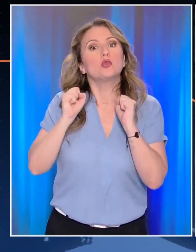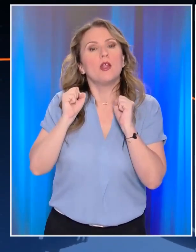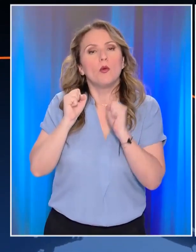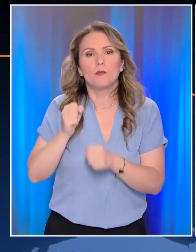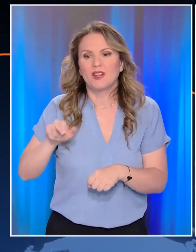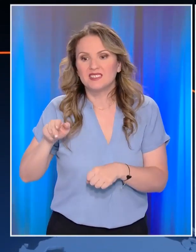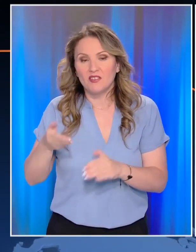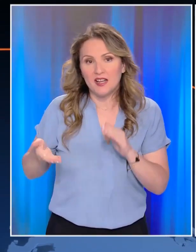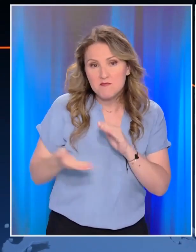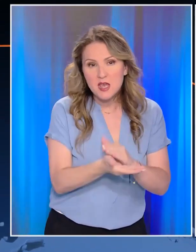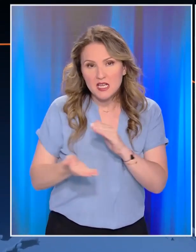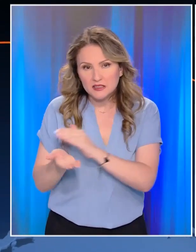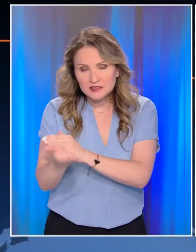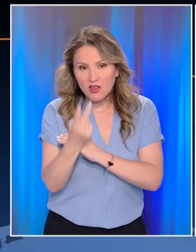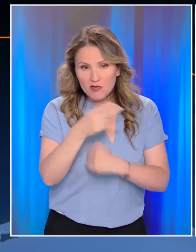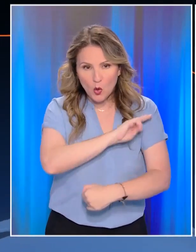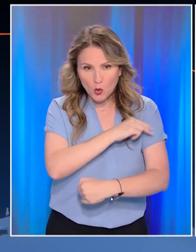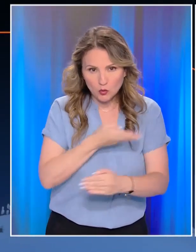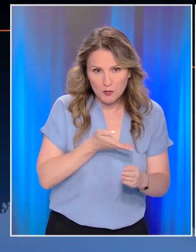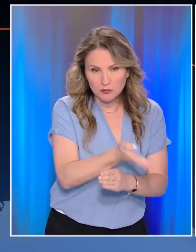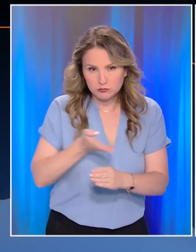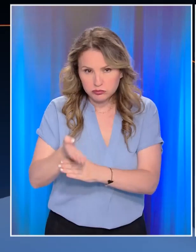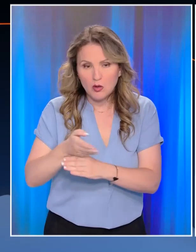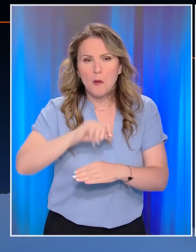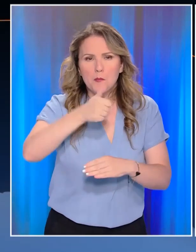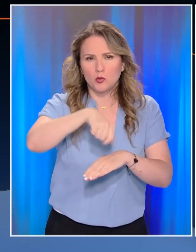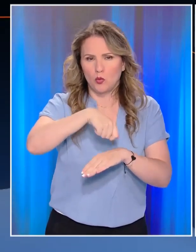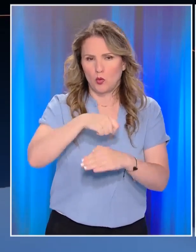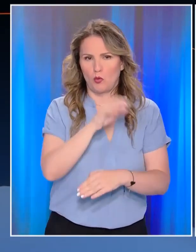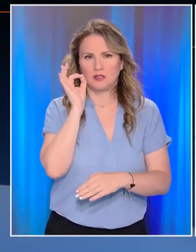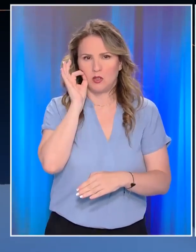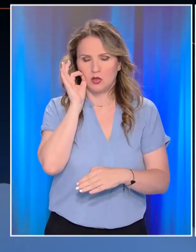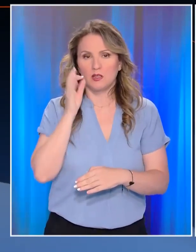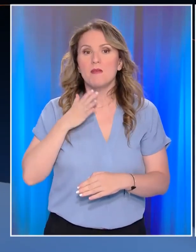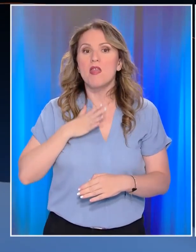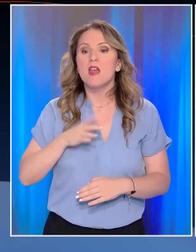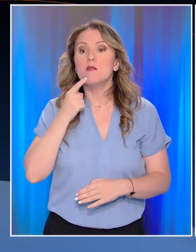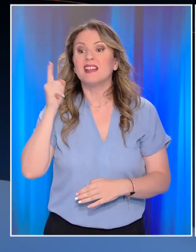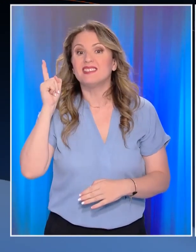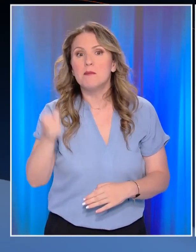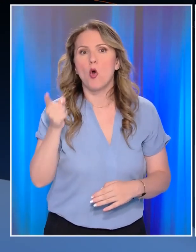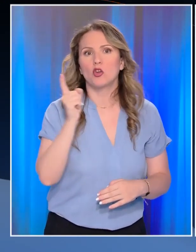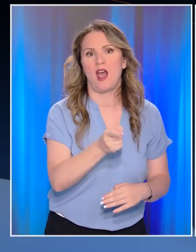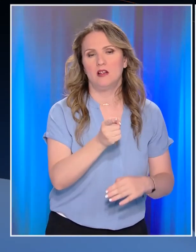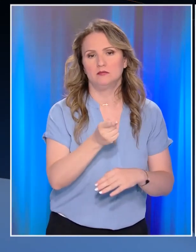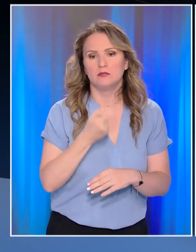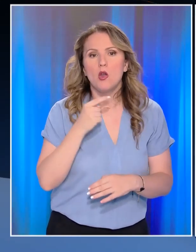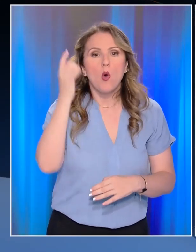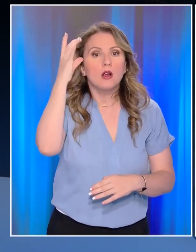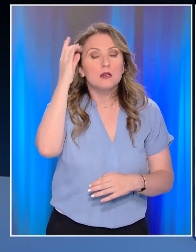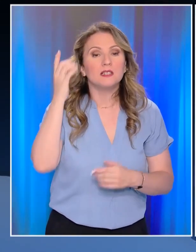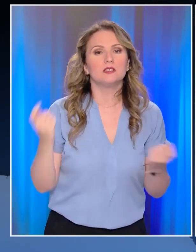με μήνυση που κατέθεσε κατά παντός υπευθύνου στην Εισαγγελία Πρωτοδικών Θεσσαλονίκης. Θέλουμε την τιμωρία για την εγκληματική ενέργεια